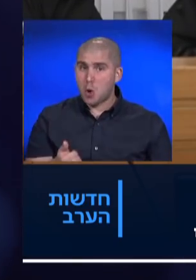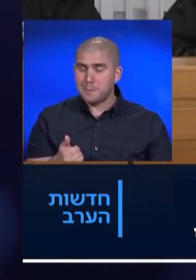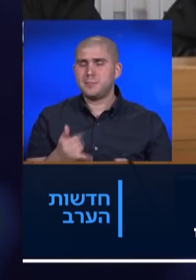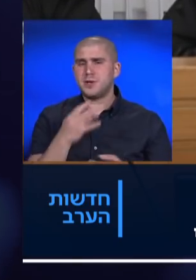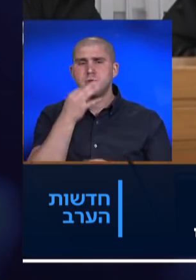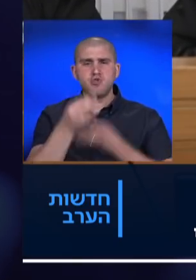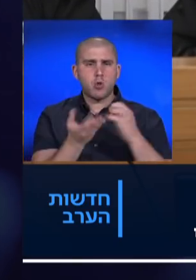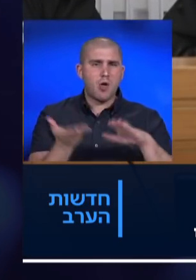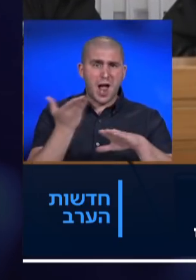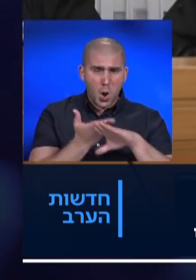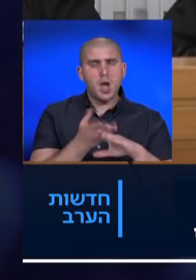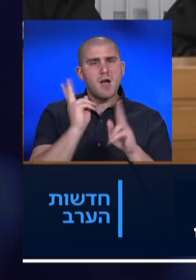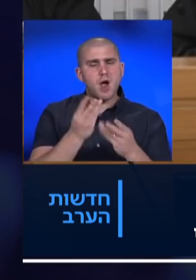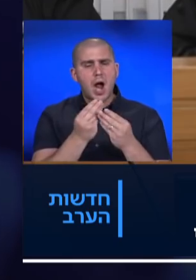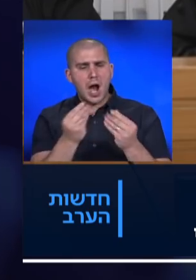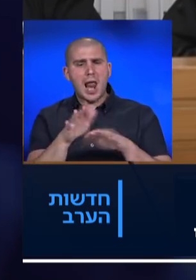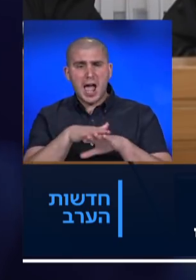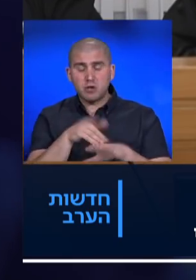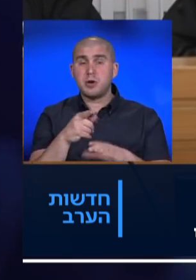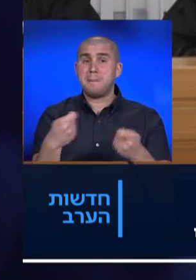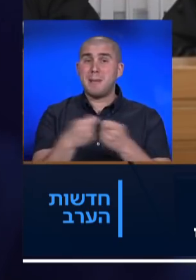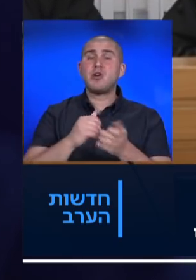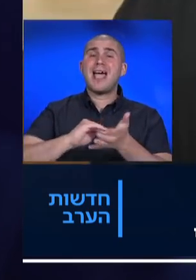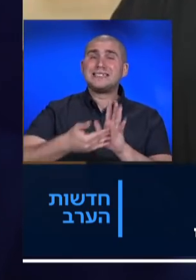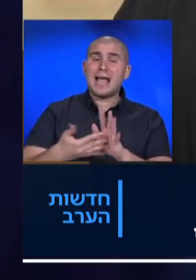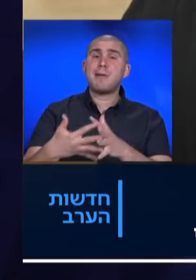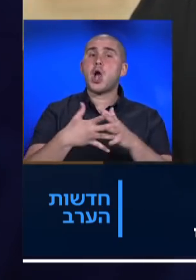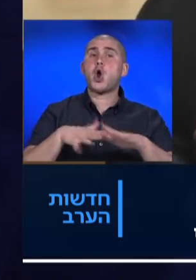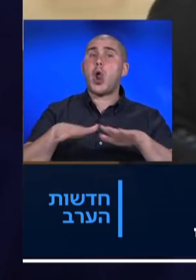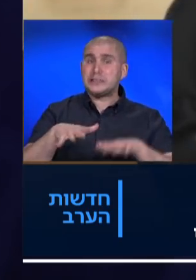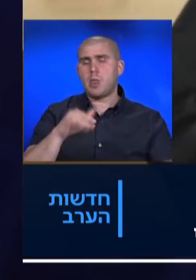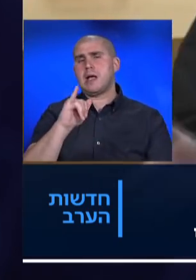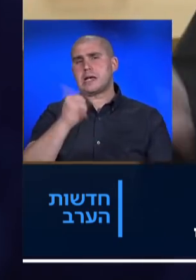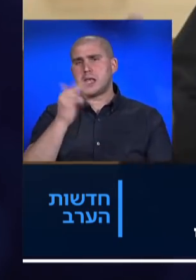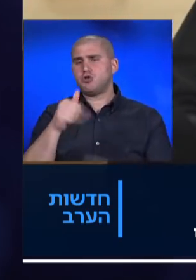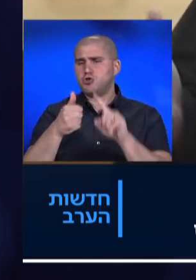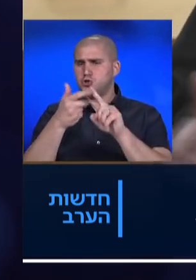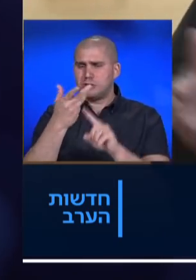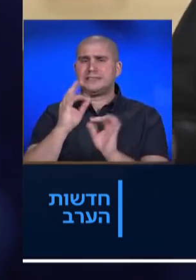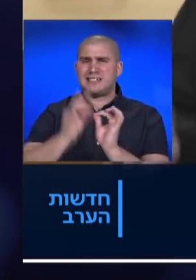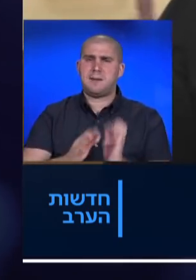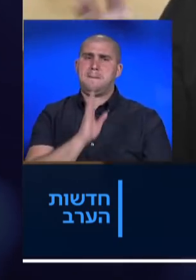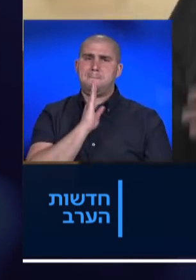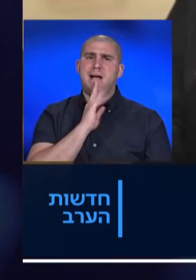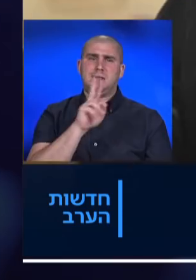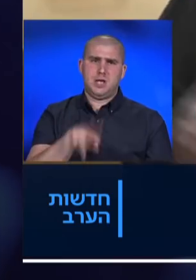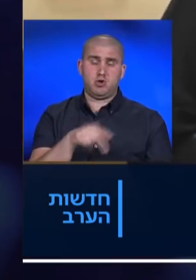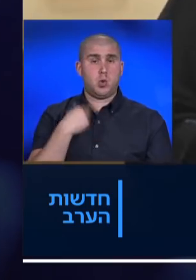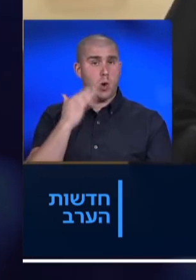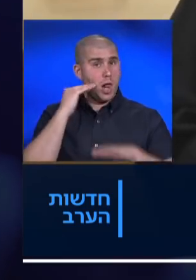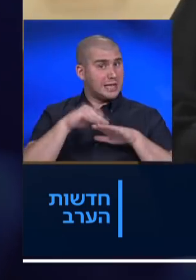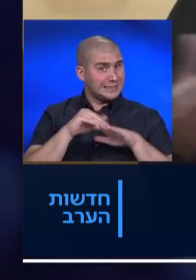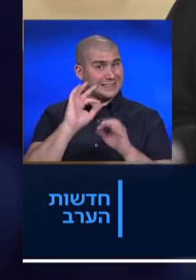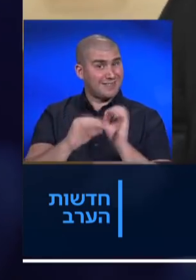אפשר להעריך שלעניין ההסכם הקואליציוני יש לא מעט סעיפים בעייתיים. אני יכולה להזכיר סעיף אחד שכבר